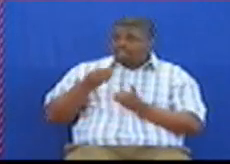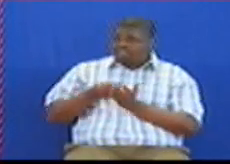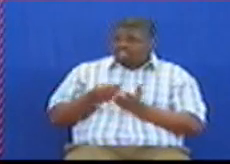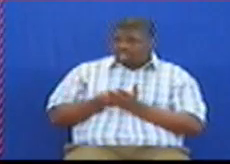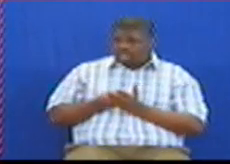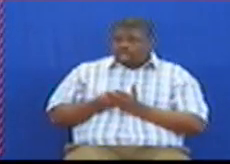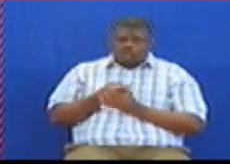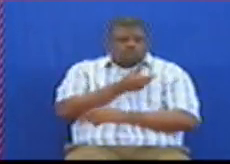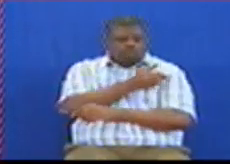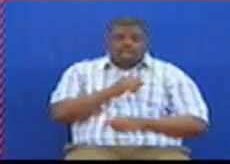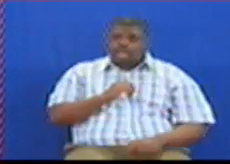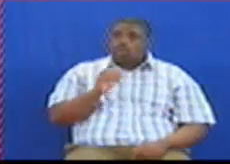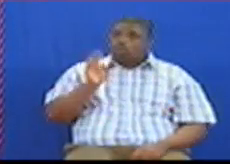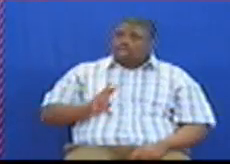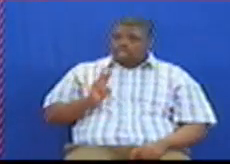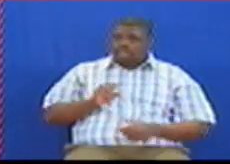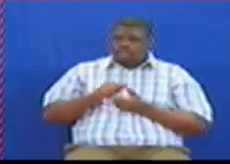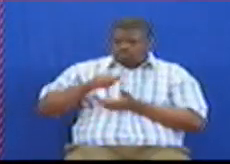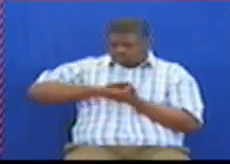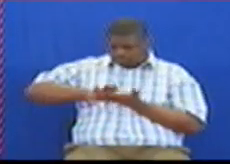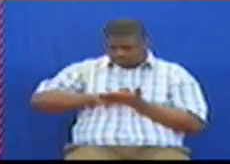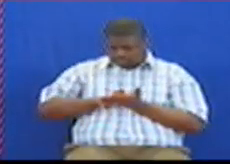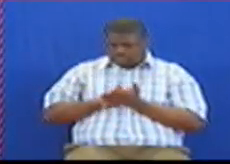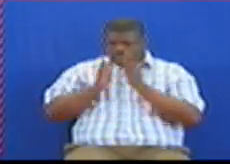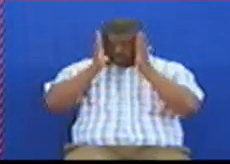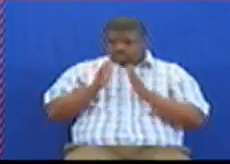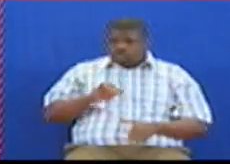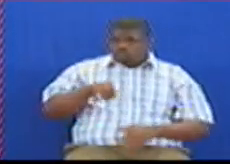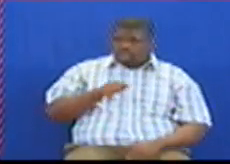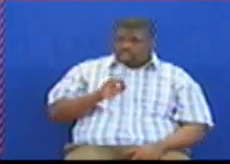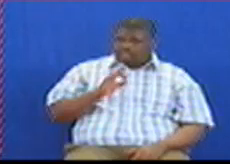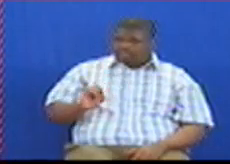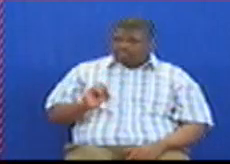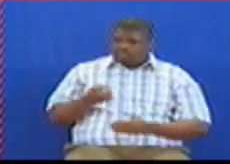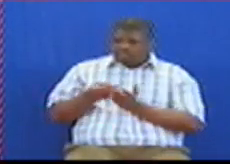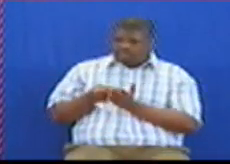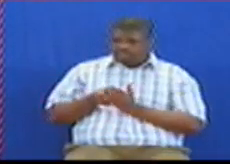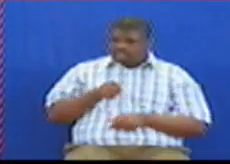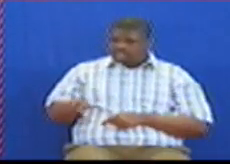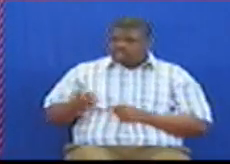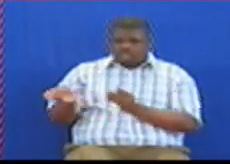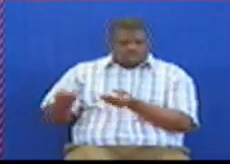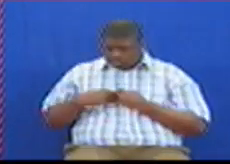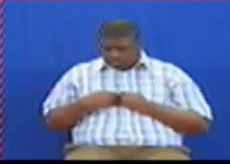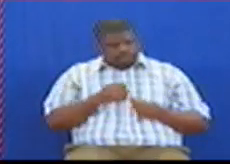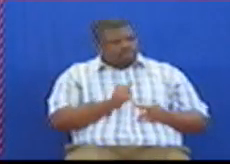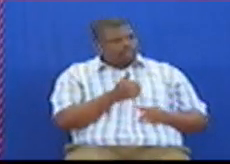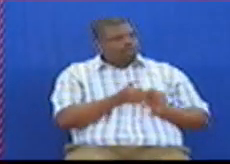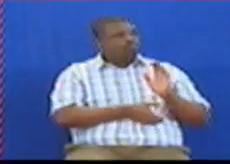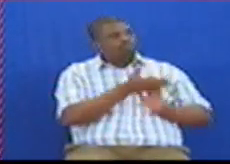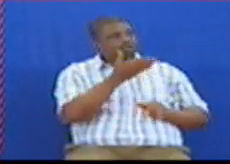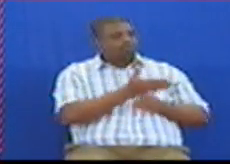wilaya ambayo kimsingi, ili nitaka nimuombe Mheshimiwa Jafo, fedha zile tulizoomba bado hatujaletewa, tuanze ujenzi